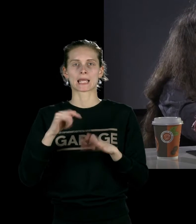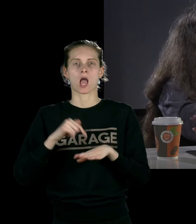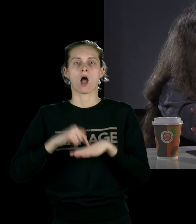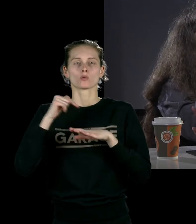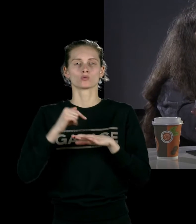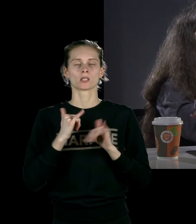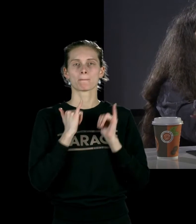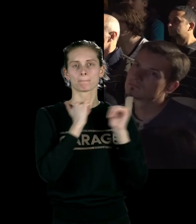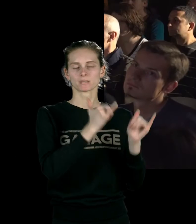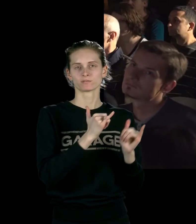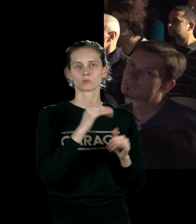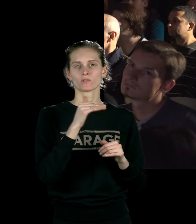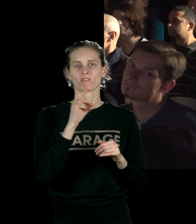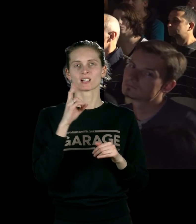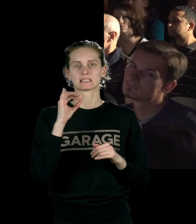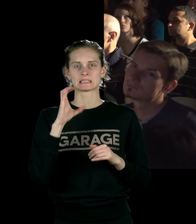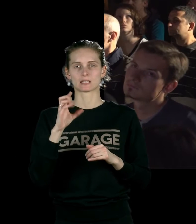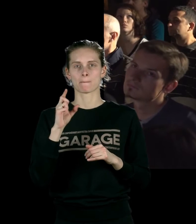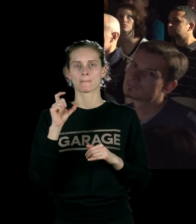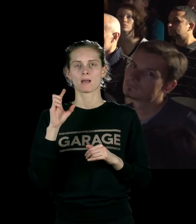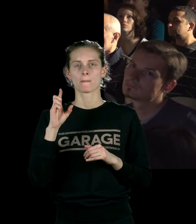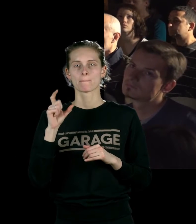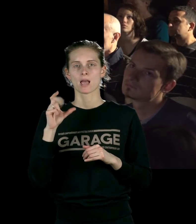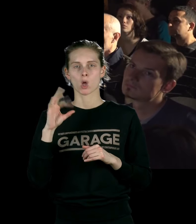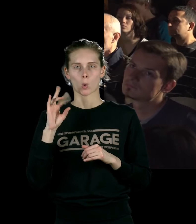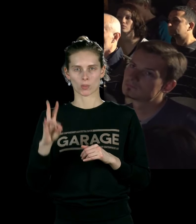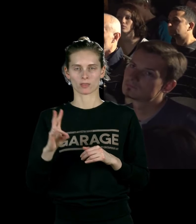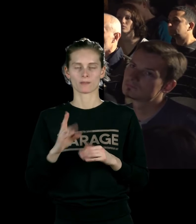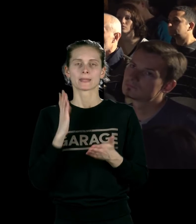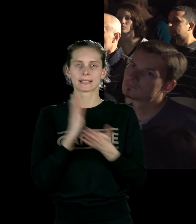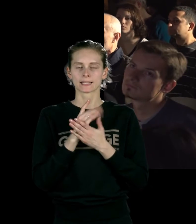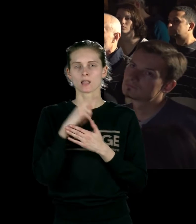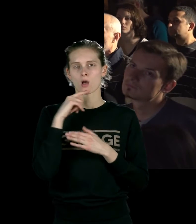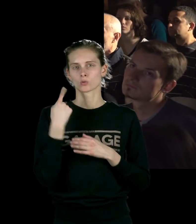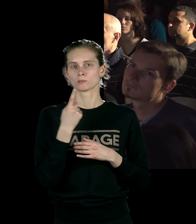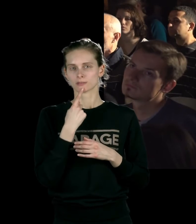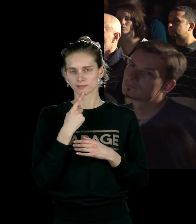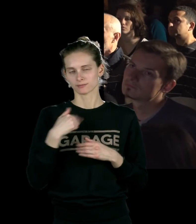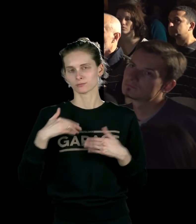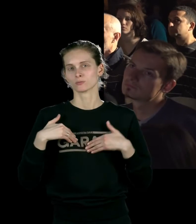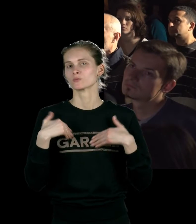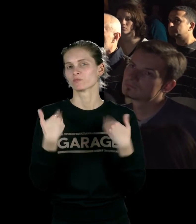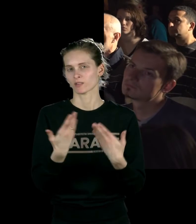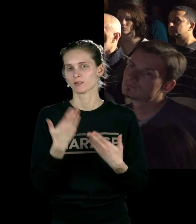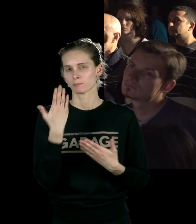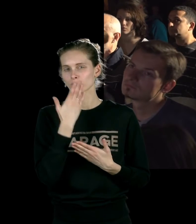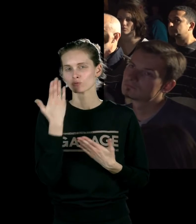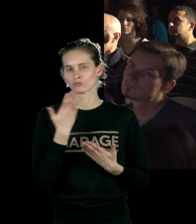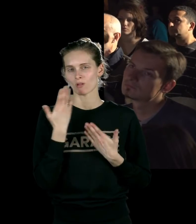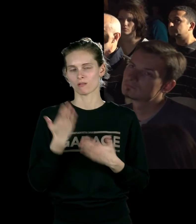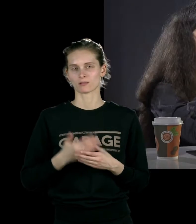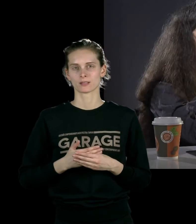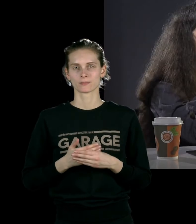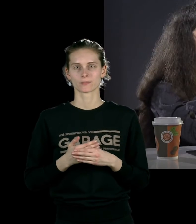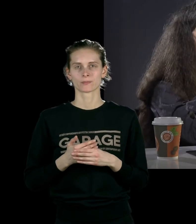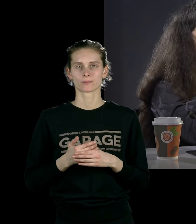Фрэнсису Бэкону. И она есть на русском языке. Я ее всем рекомендую почитать и посмотреть. Где,